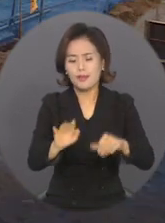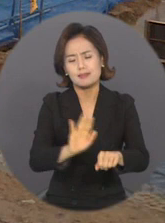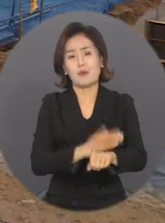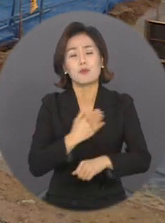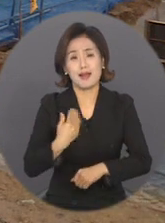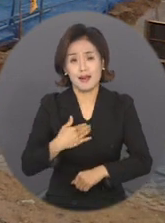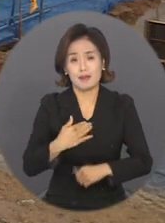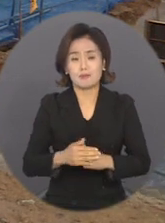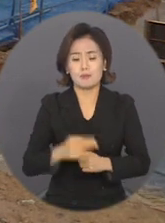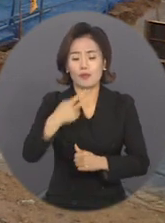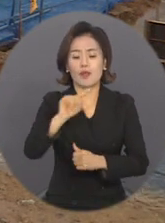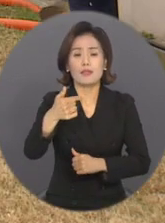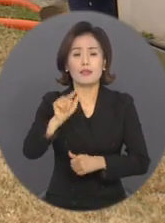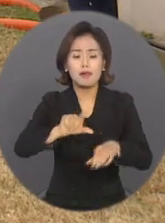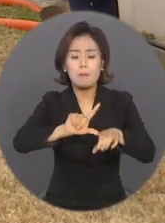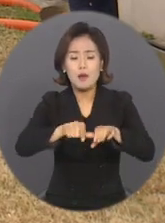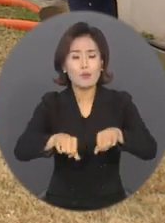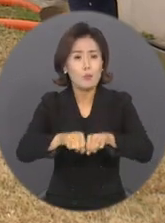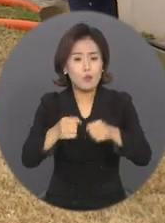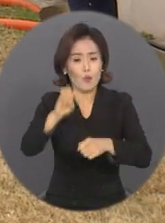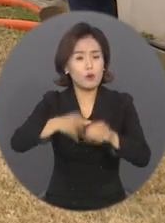간과했습니다. 덕남 정수장의 밸브 고장이